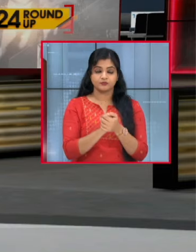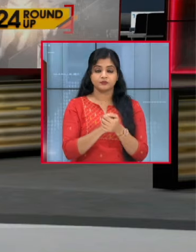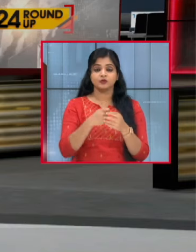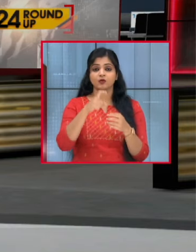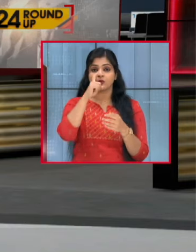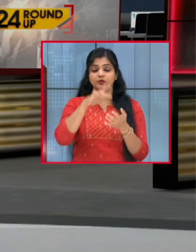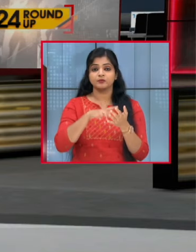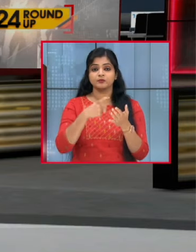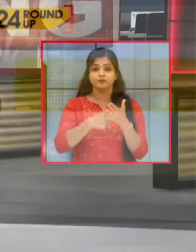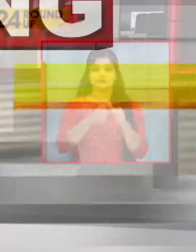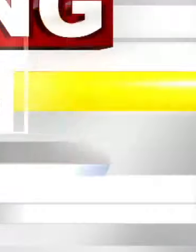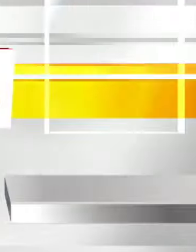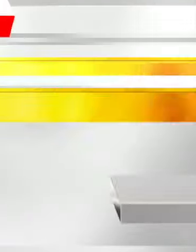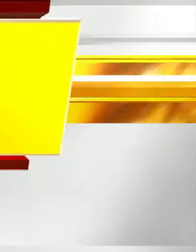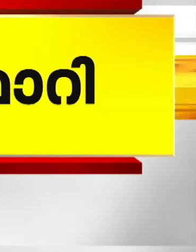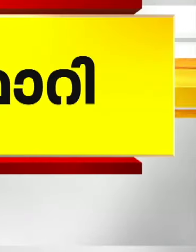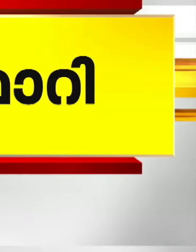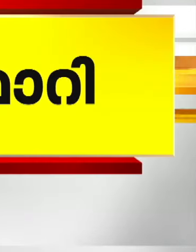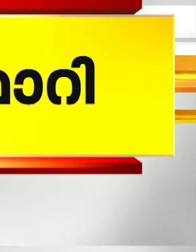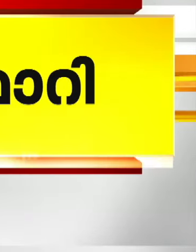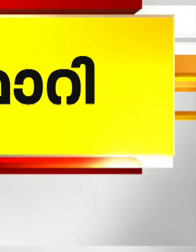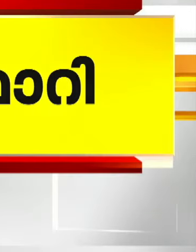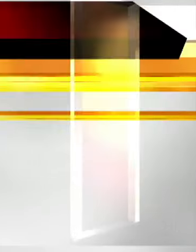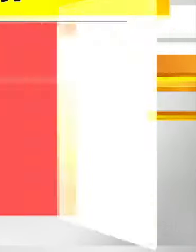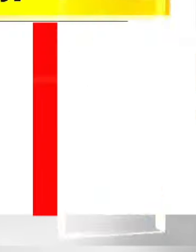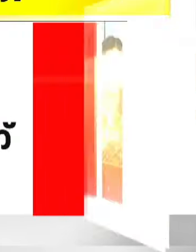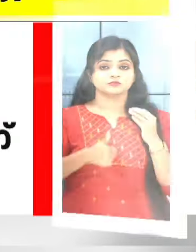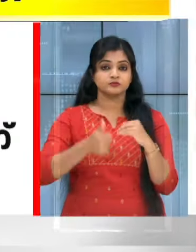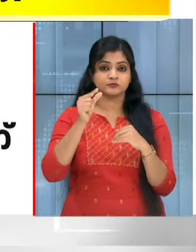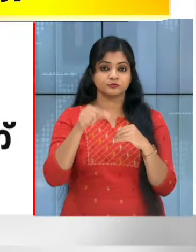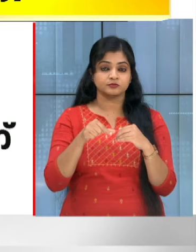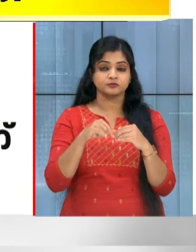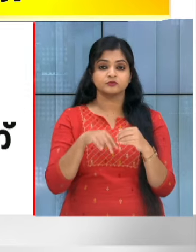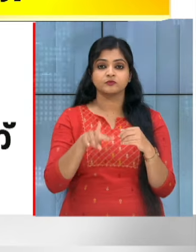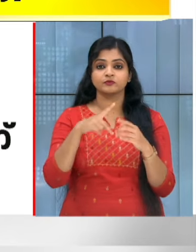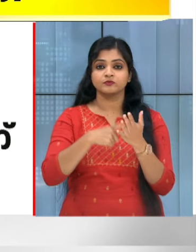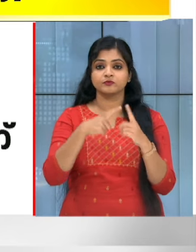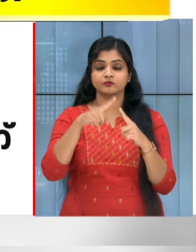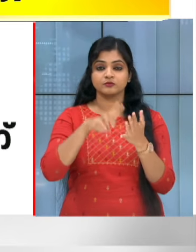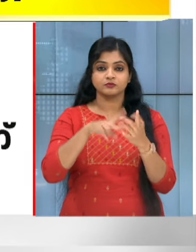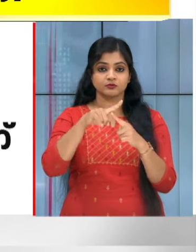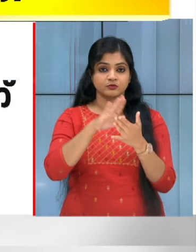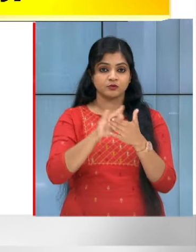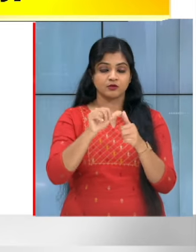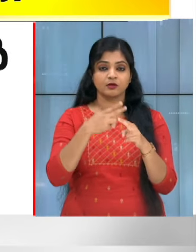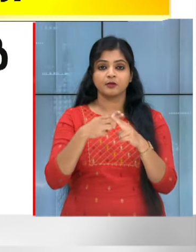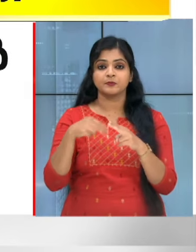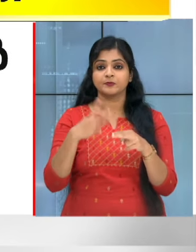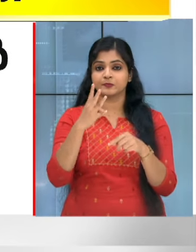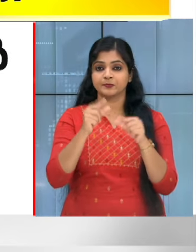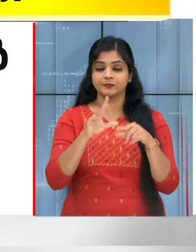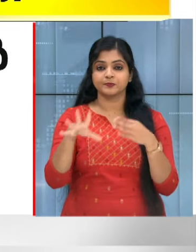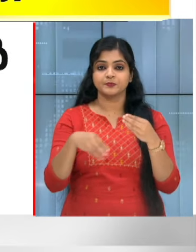RIC പ്രിൻസിപ്പൽ ഡോക്ടർ C സതീഷ് കുമാർ, സാങ്കേതിക വിദ്യാഭ്യാസ ജോയിന്റ് ഡയറക്ടർ വൃന്ദ വി നായർ എന്നിവരുടെ പേരുകളാണ് പട്ടികയിലുള്ളത്. VA ഗിരീഷ് നൽകും